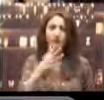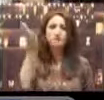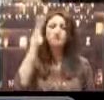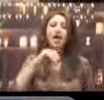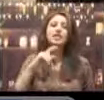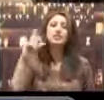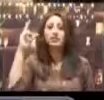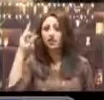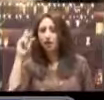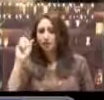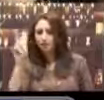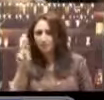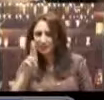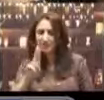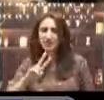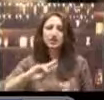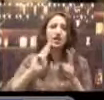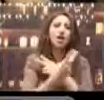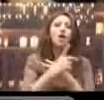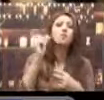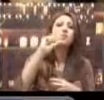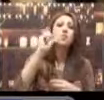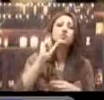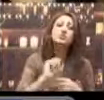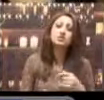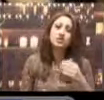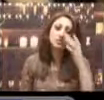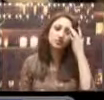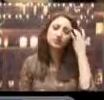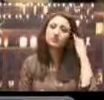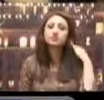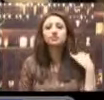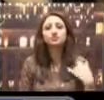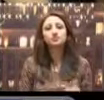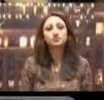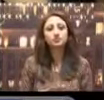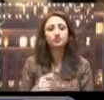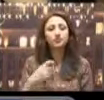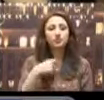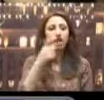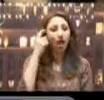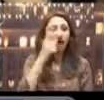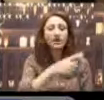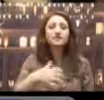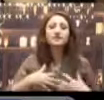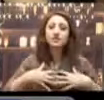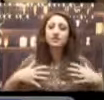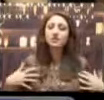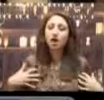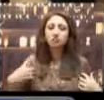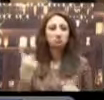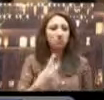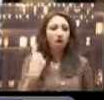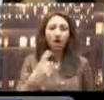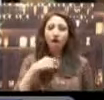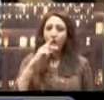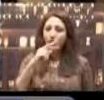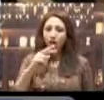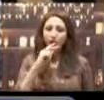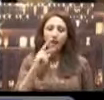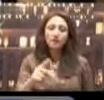خليني اسالك ويمكن اخش في موضوع تاني شويه. انا عارف انت من النوع اللي عندك سعه صدر في الكلام. انت